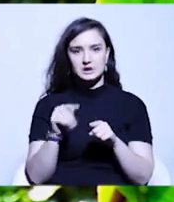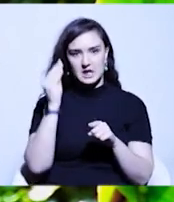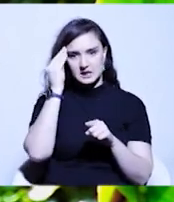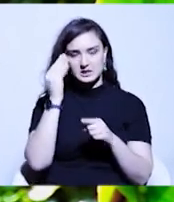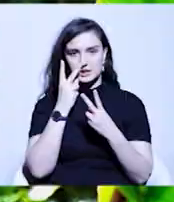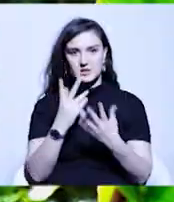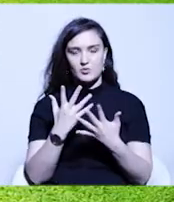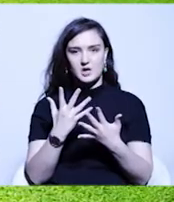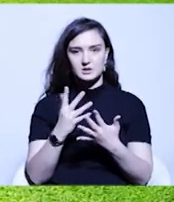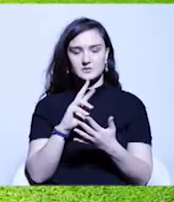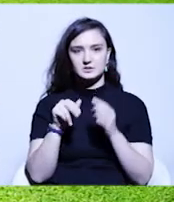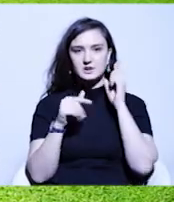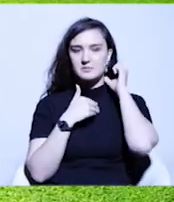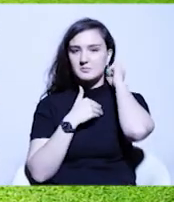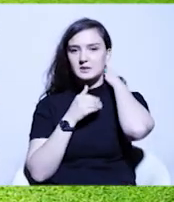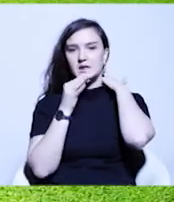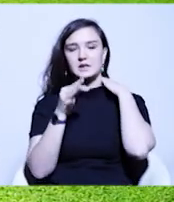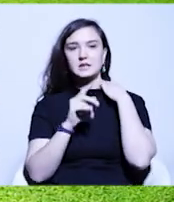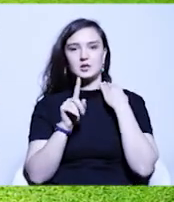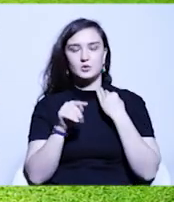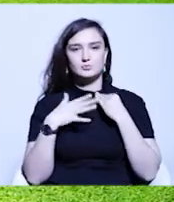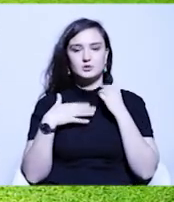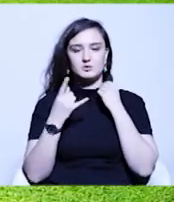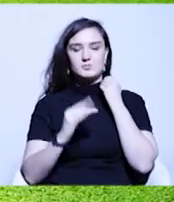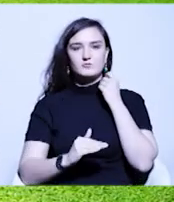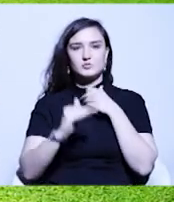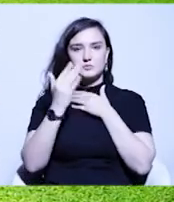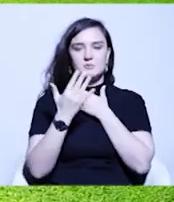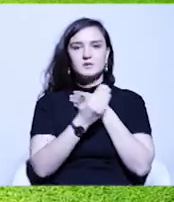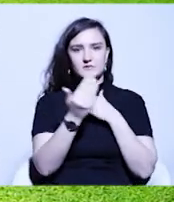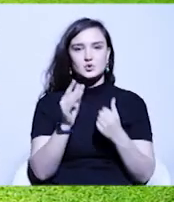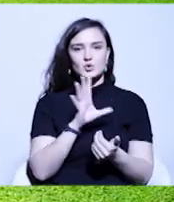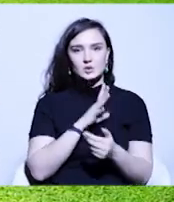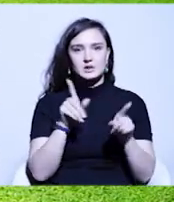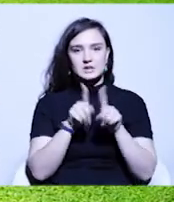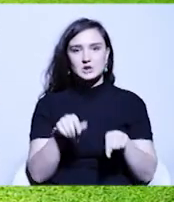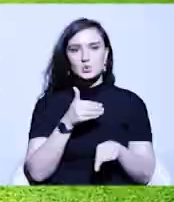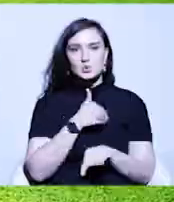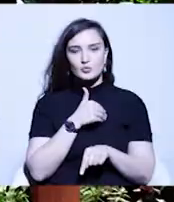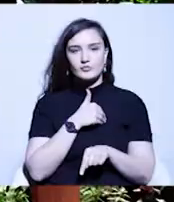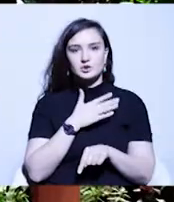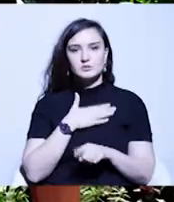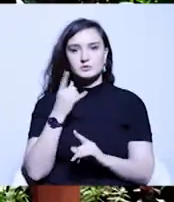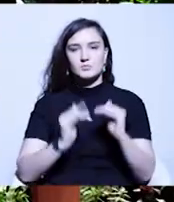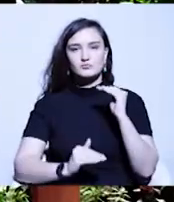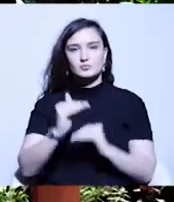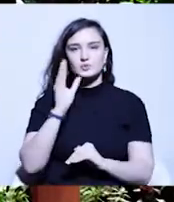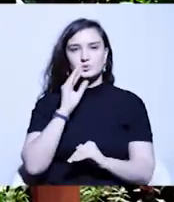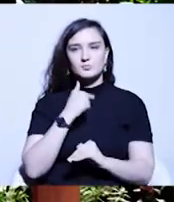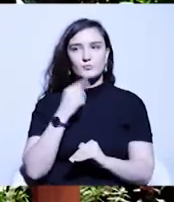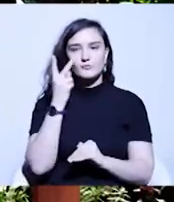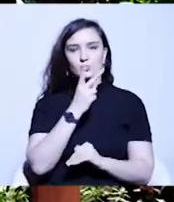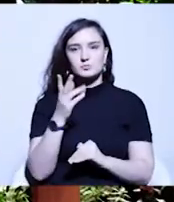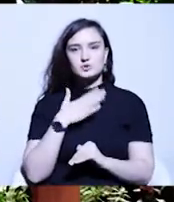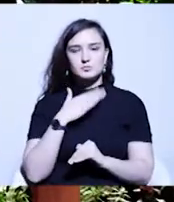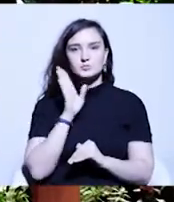აზრს გამოხატავს. და მე მინდა გითხრათ, რომ ჩემს ბავშვობაში, ალბათ თქვენც ქონიათ ესეთი სურვილი, ჩემს ბავშვობაში, როდესაც მე უყურებდი